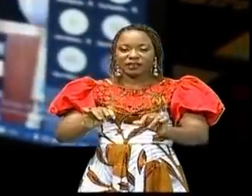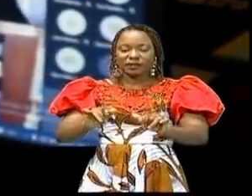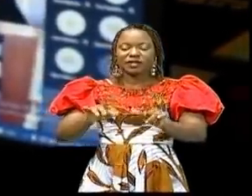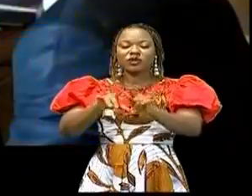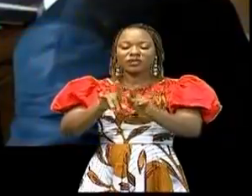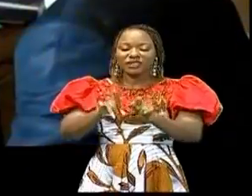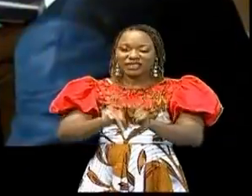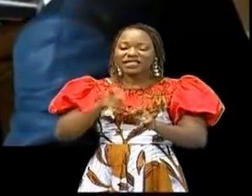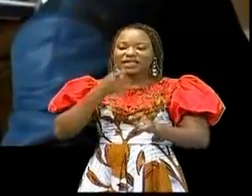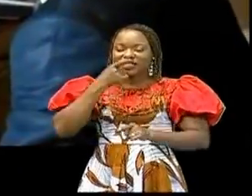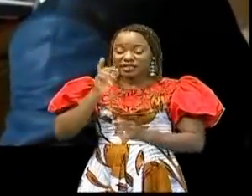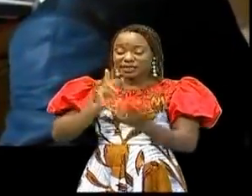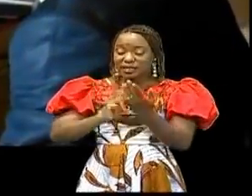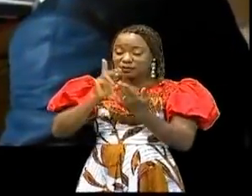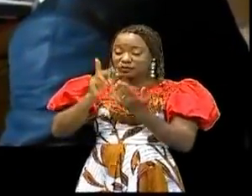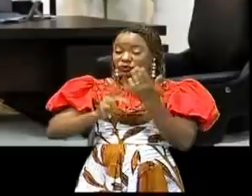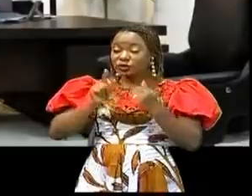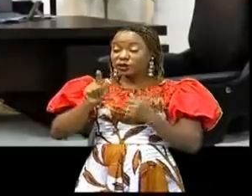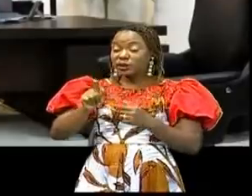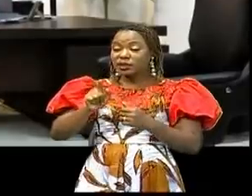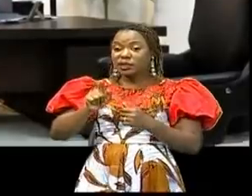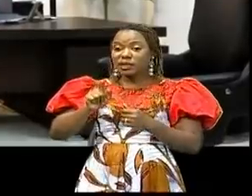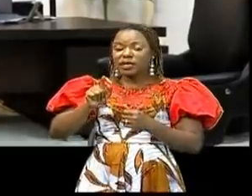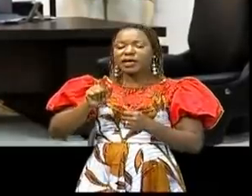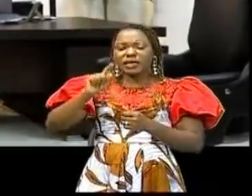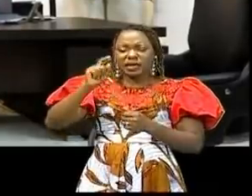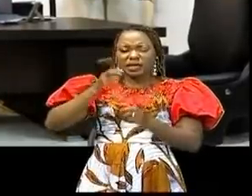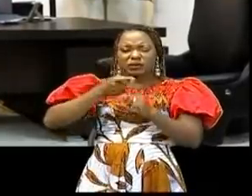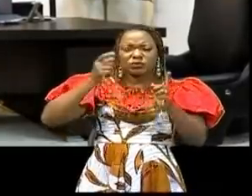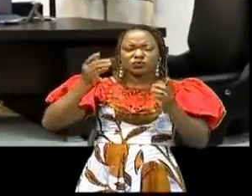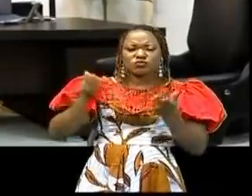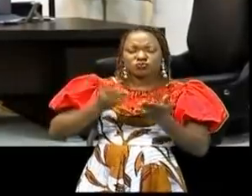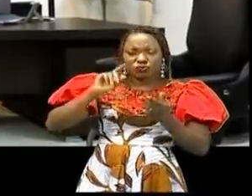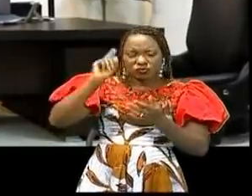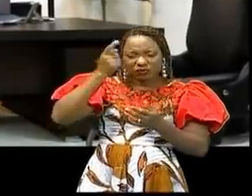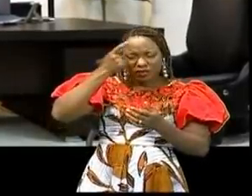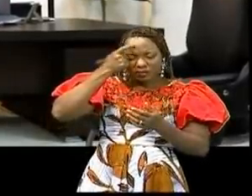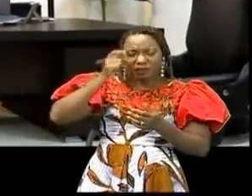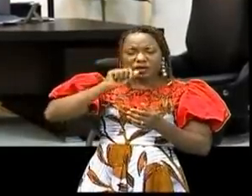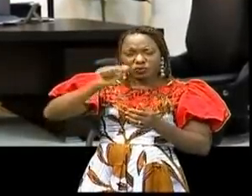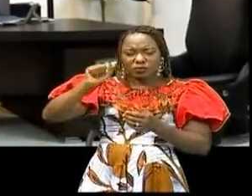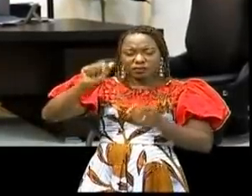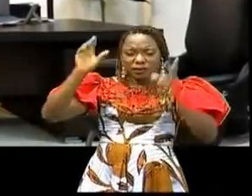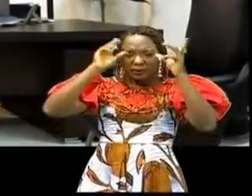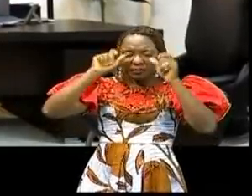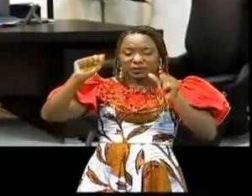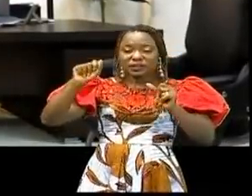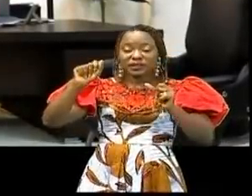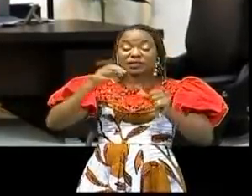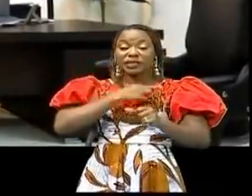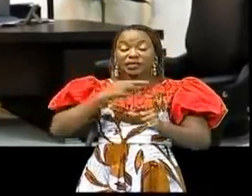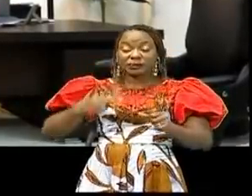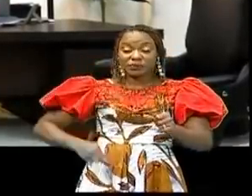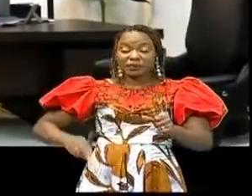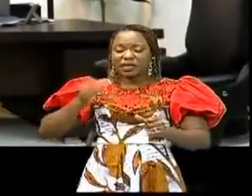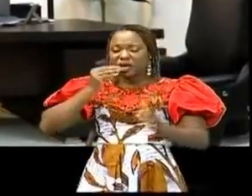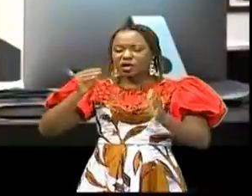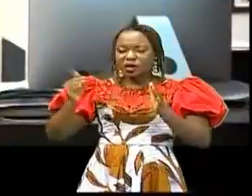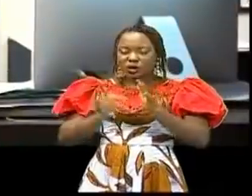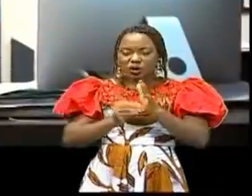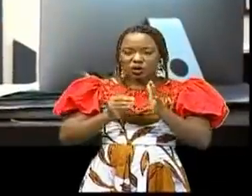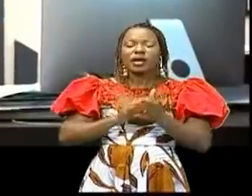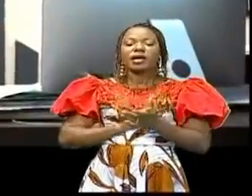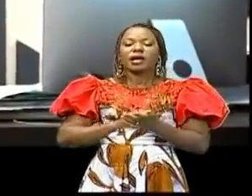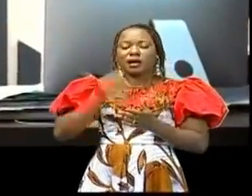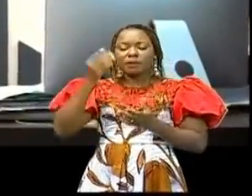indiqué que ce projet est une initiative du gouvernement sous l'impulsion du président de la République à travers la cellule d'appui au programme